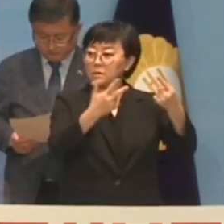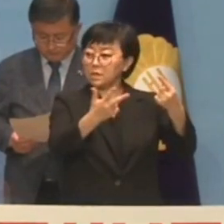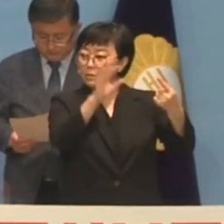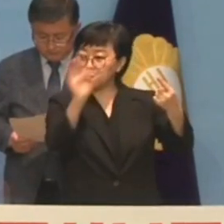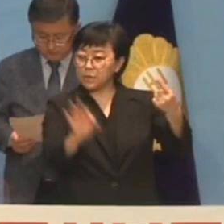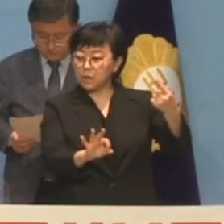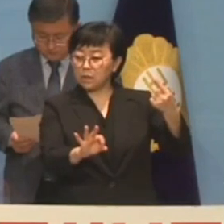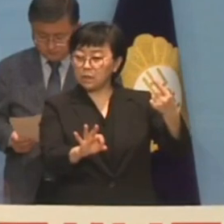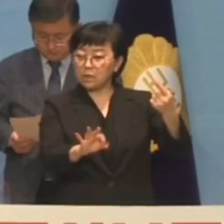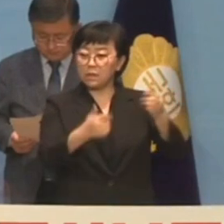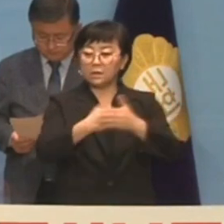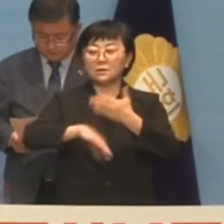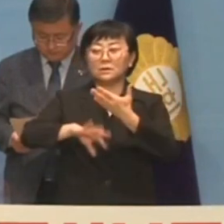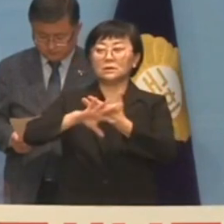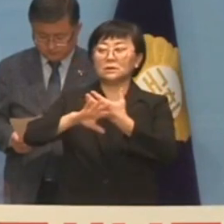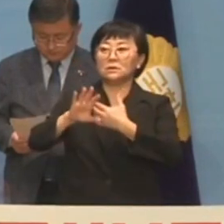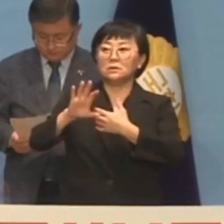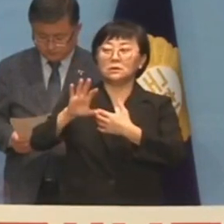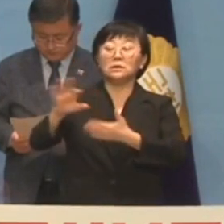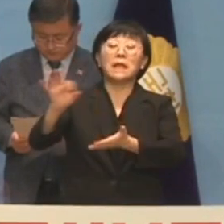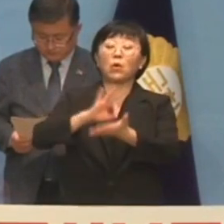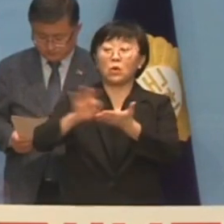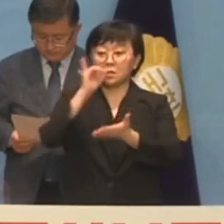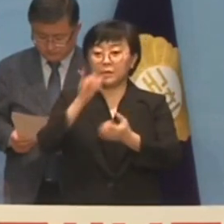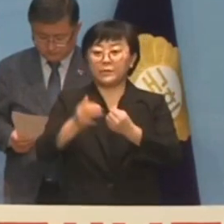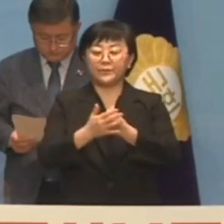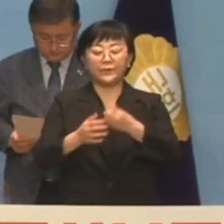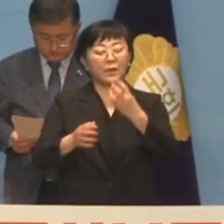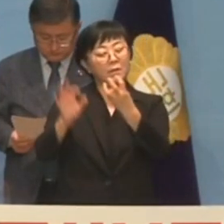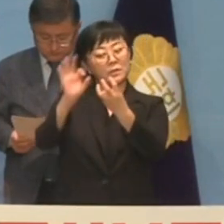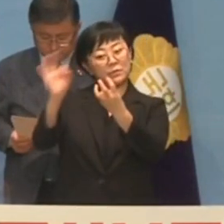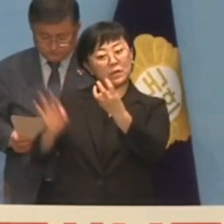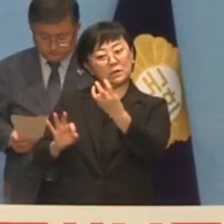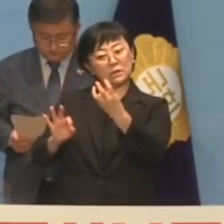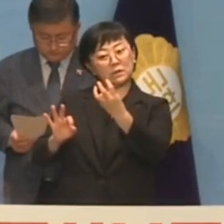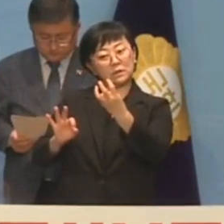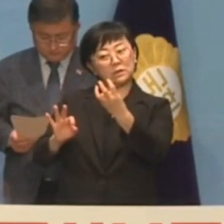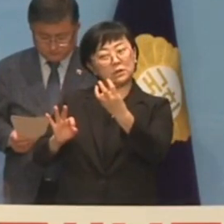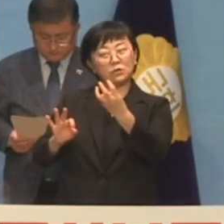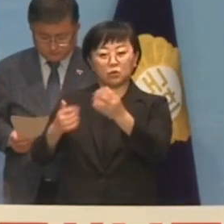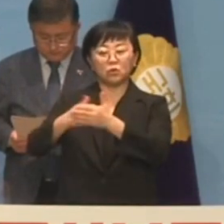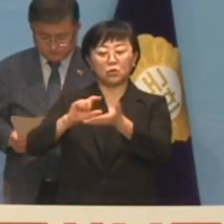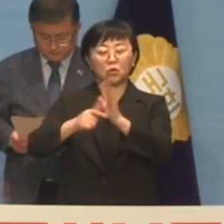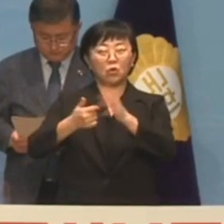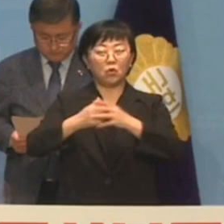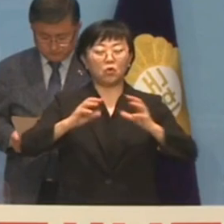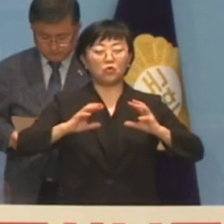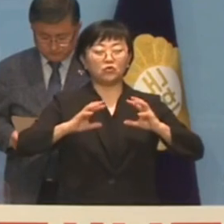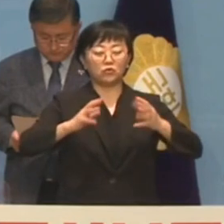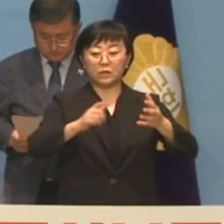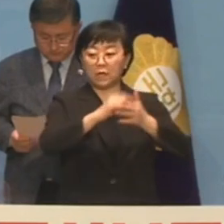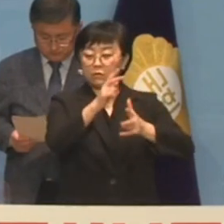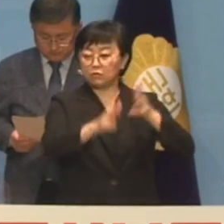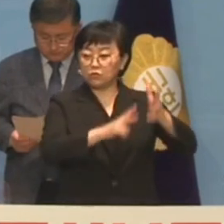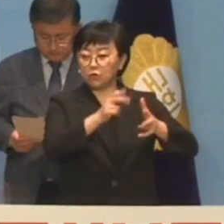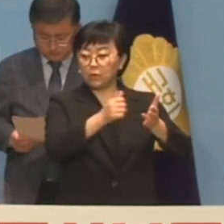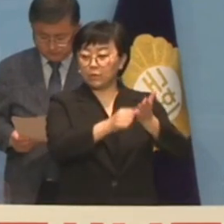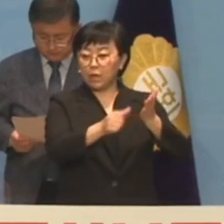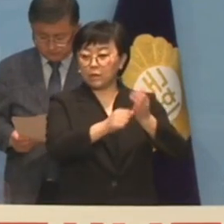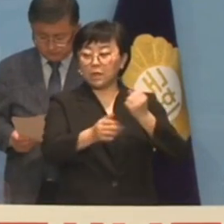71.7%가 외산이었을 정도다. 30%에 못 미치는 국산 터빈들마저